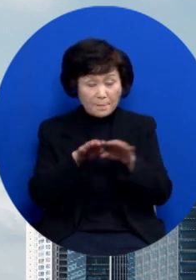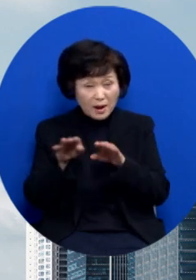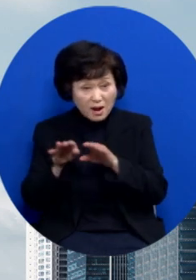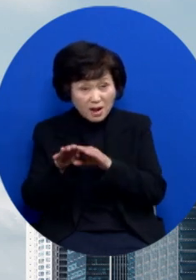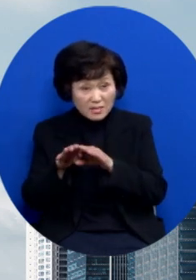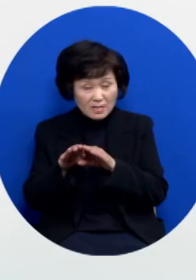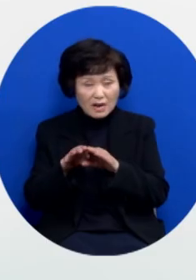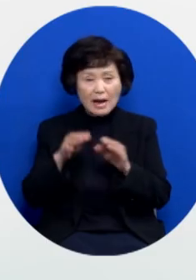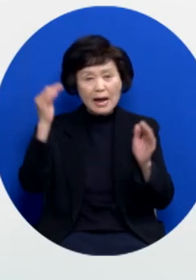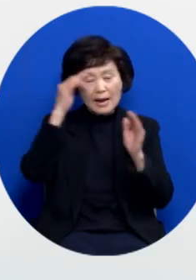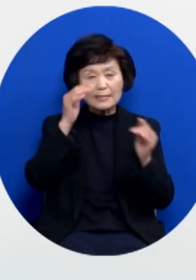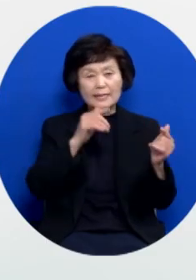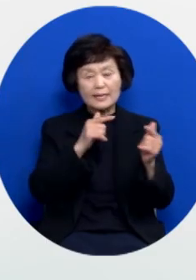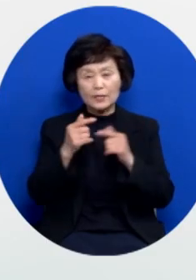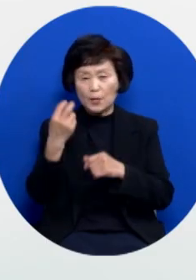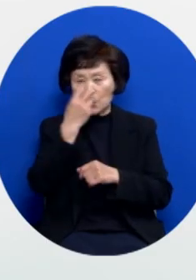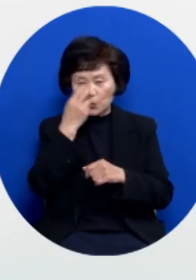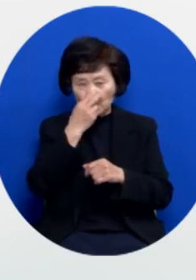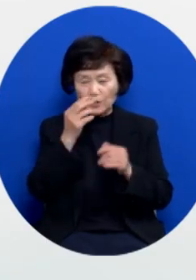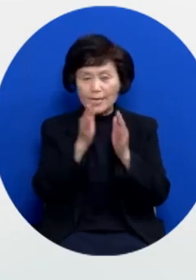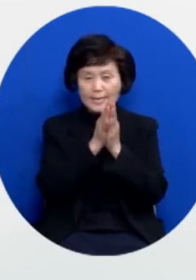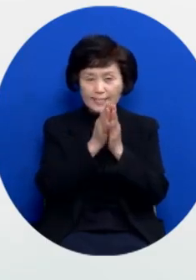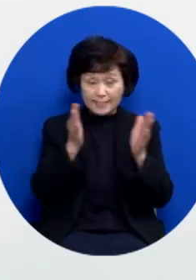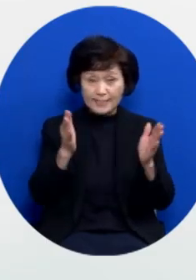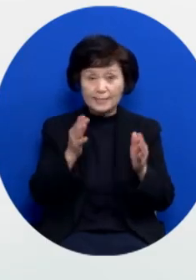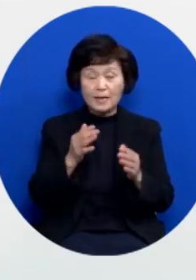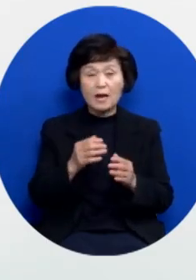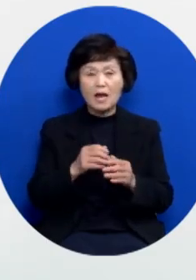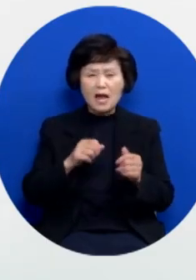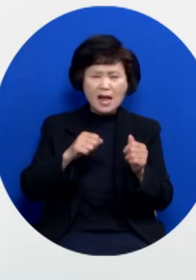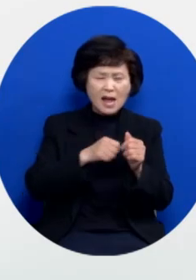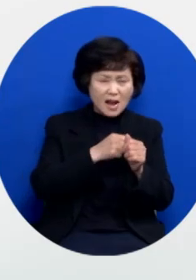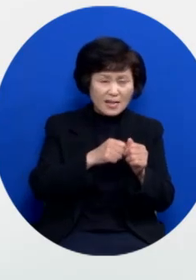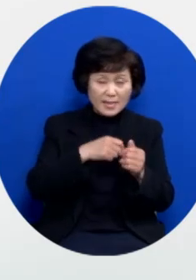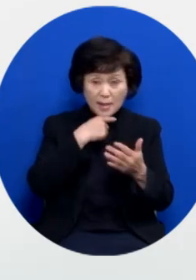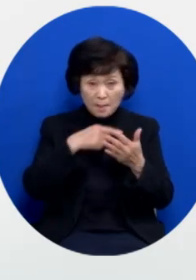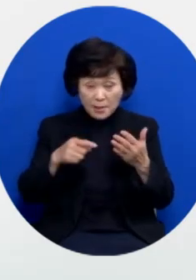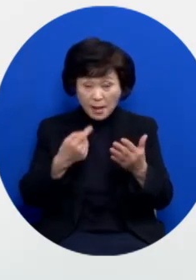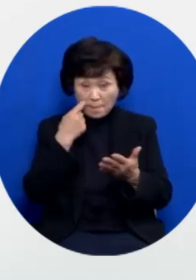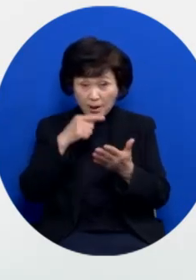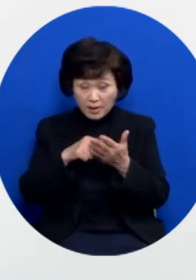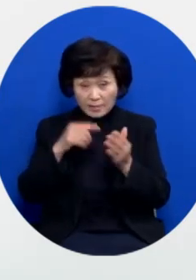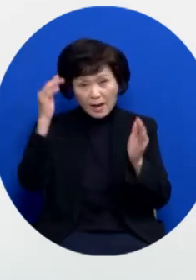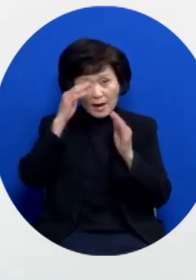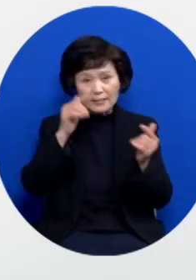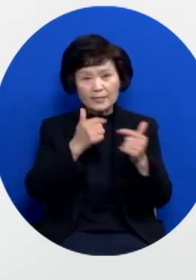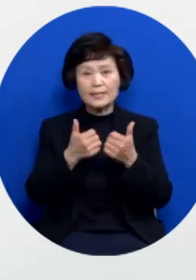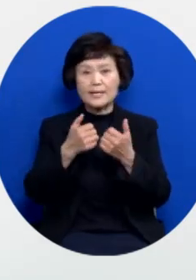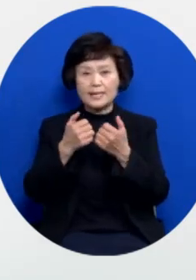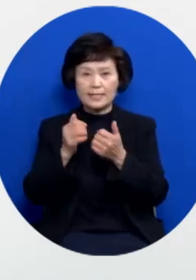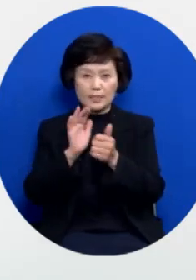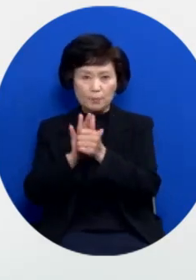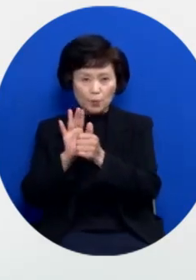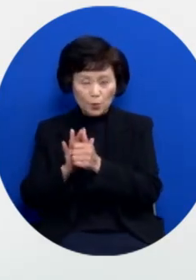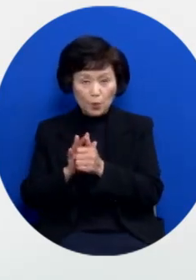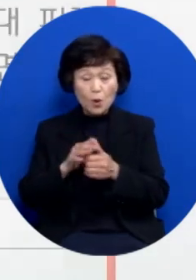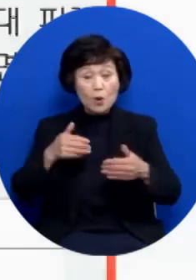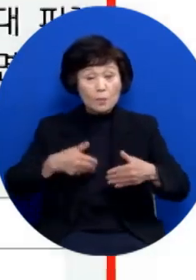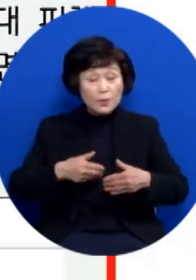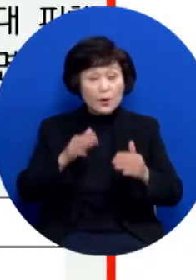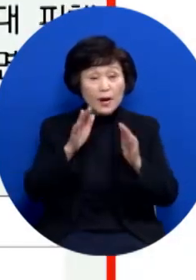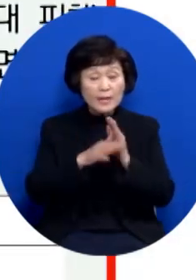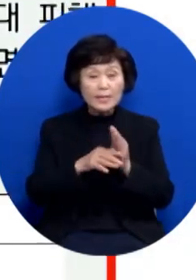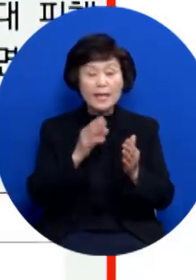전수조사합니다. 교육부는 전수조사를 통해 학대 피해가 발견된 학생에게 상담 등을 지원하고 필요할 경우